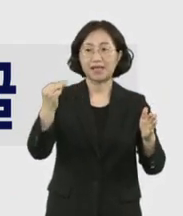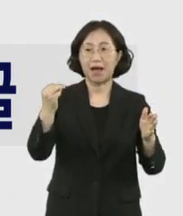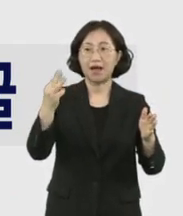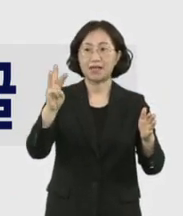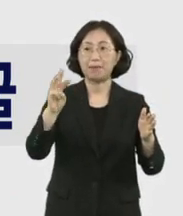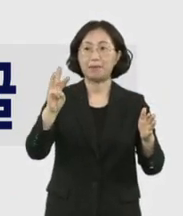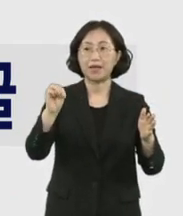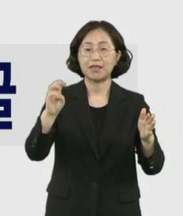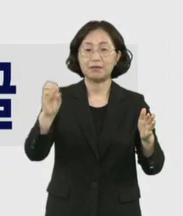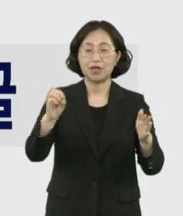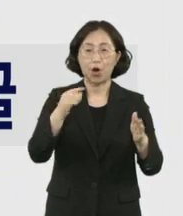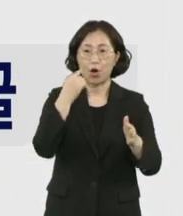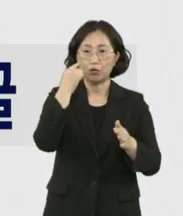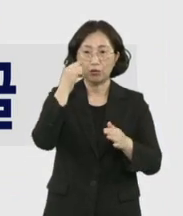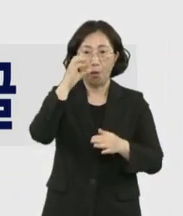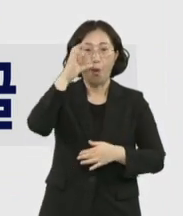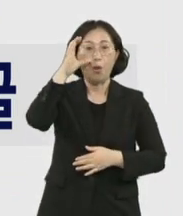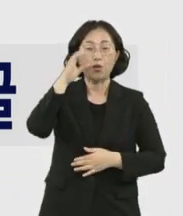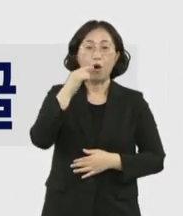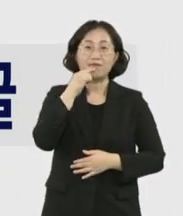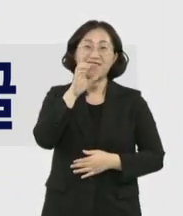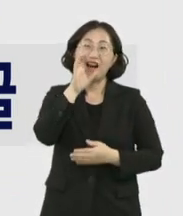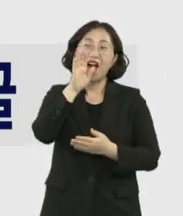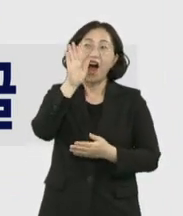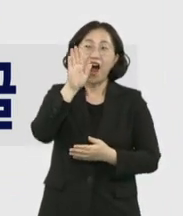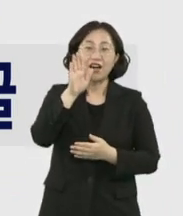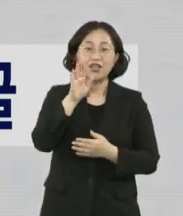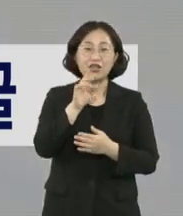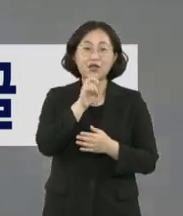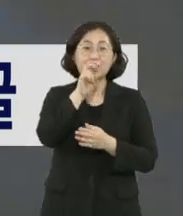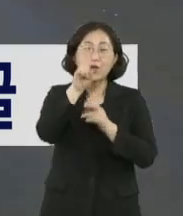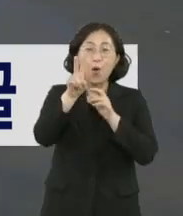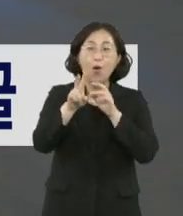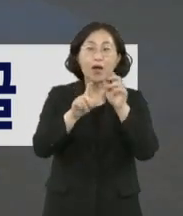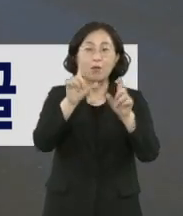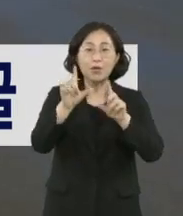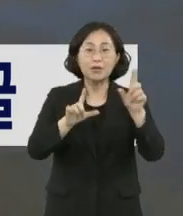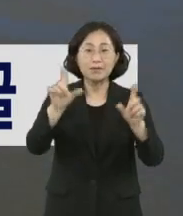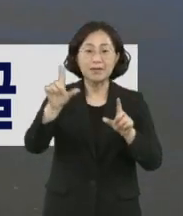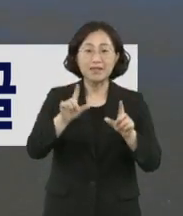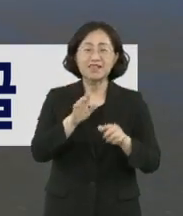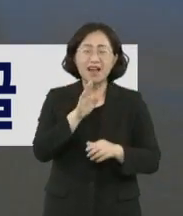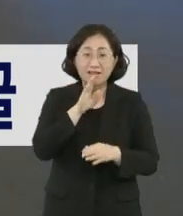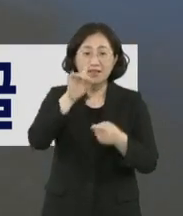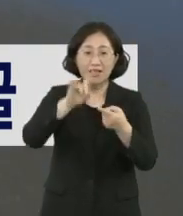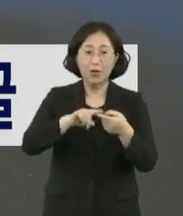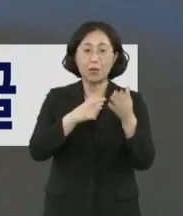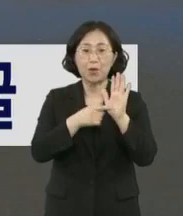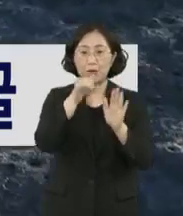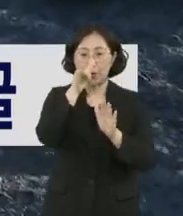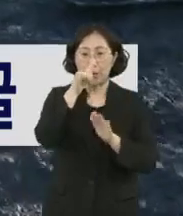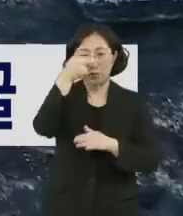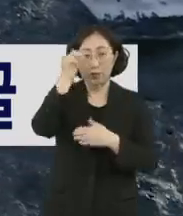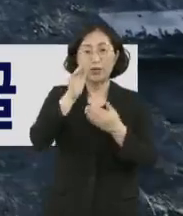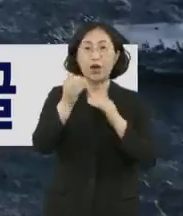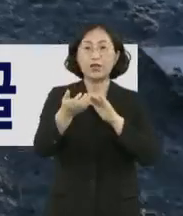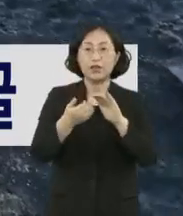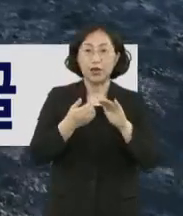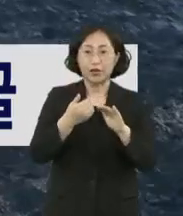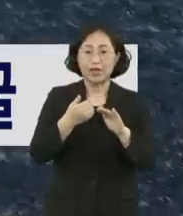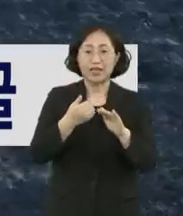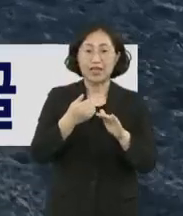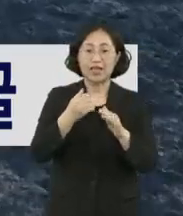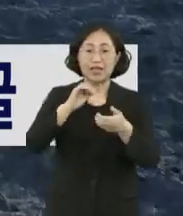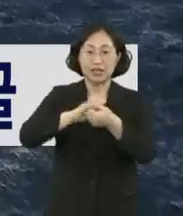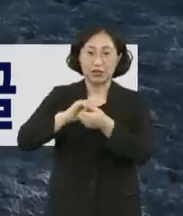83cm로 눈을 부릅뜨고 입을 크게 벌린 크고 작은 용이 사실적으로 표현됐으며 조선 전기 취두가 온전한